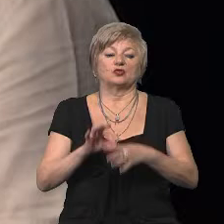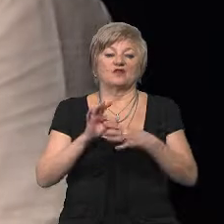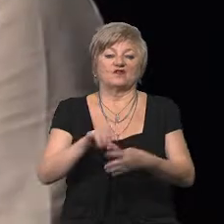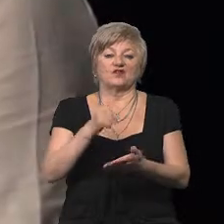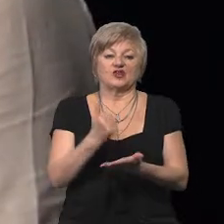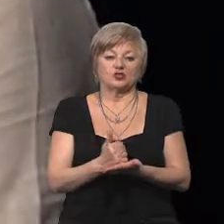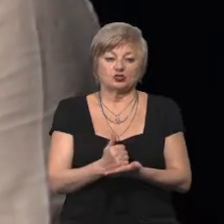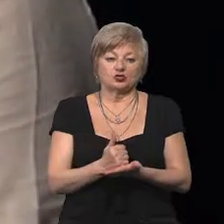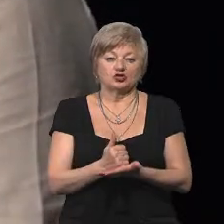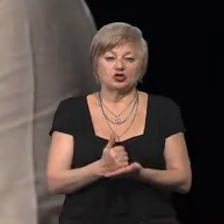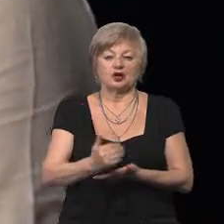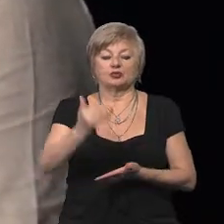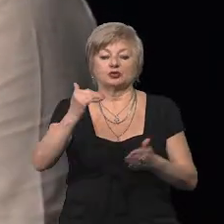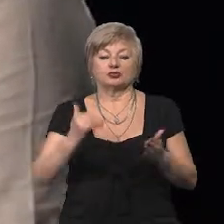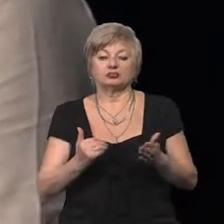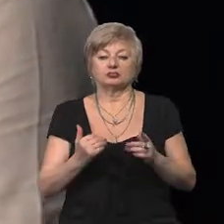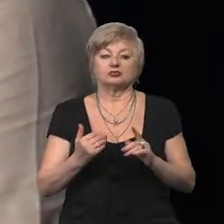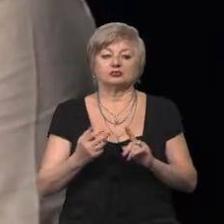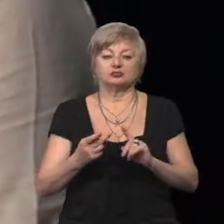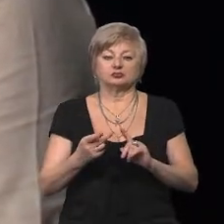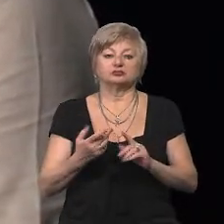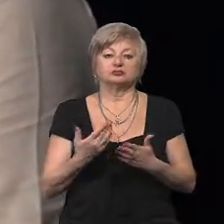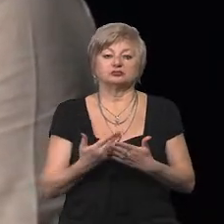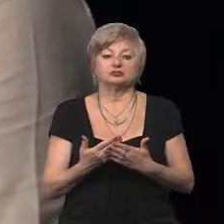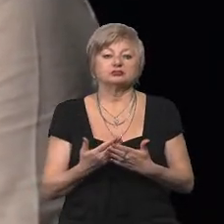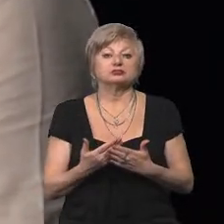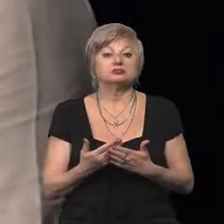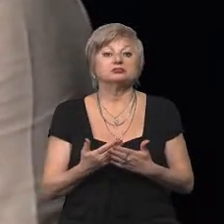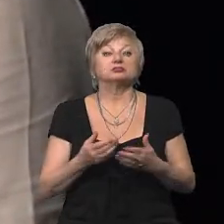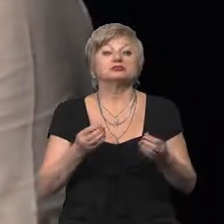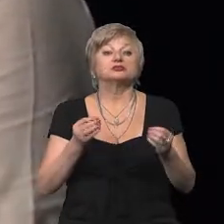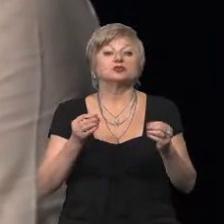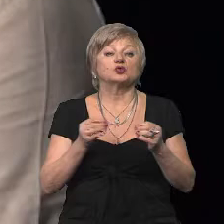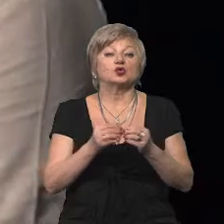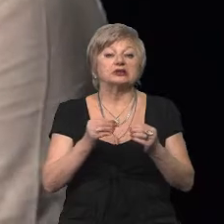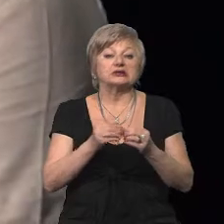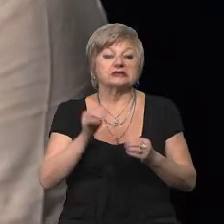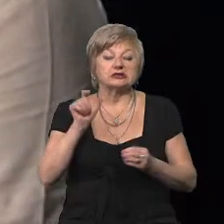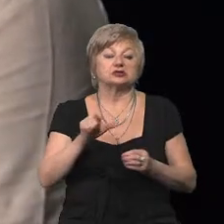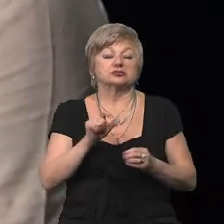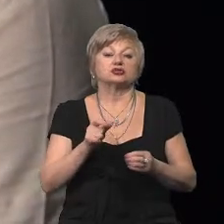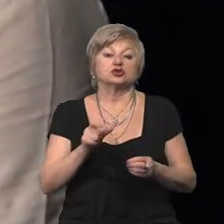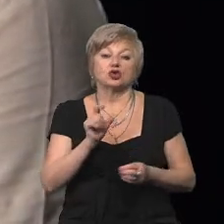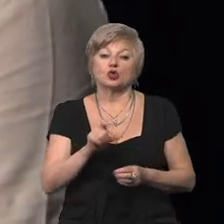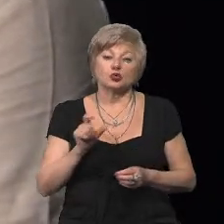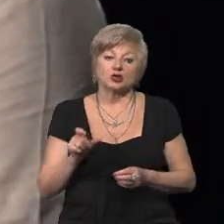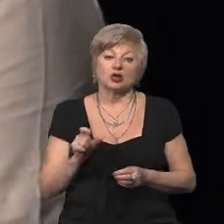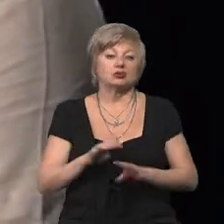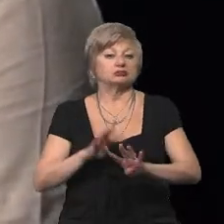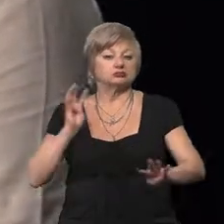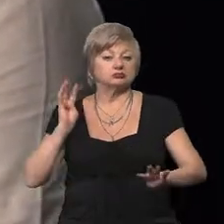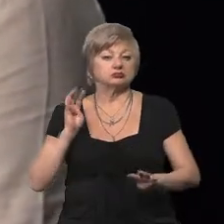среднего, скорее там топовые цены, там от 500 до 1000, до 2000 гривен. И это, они